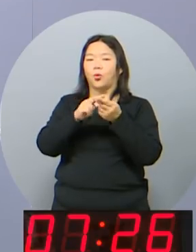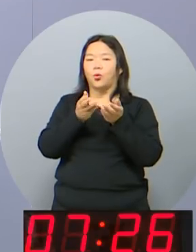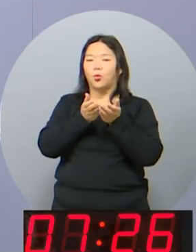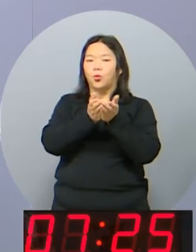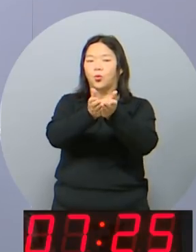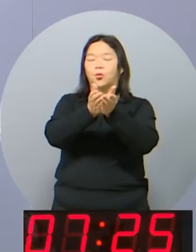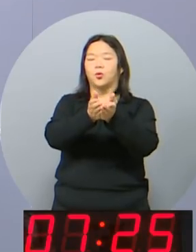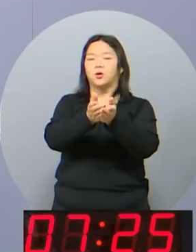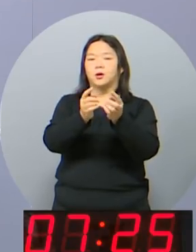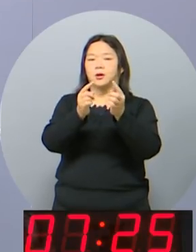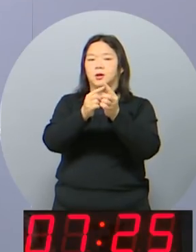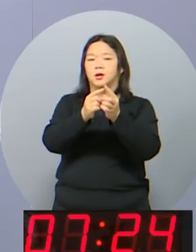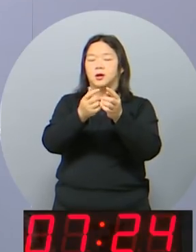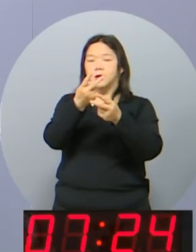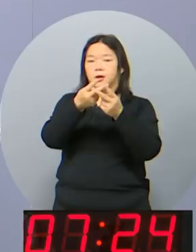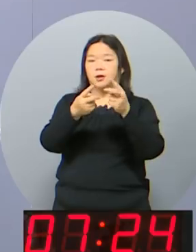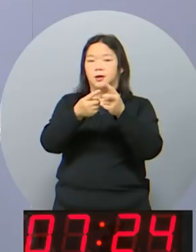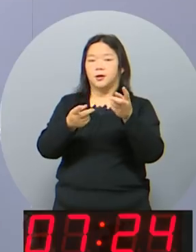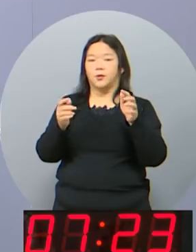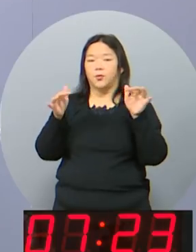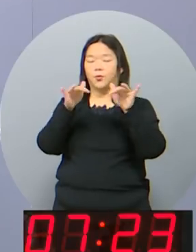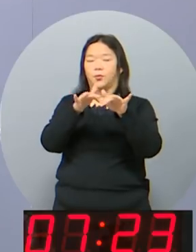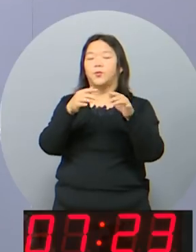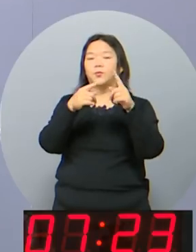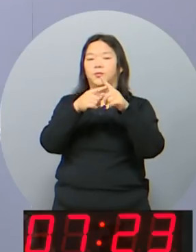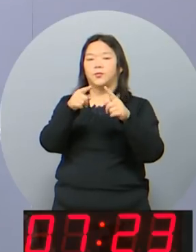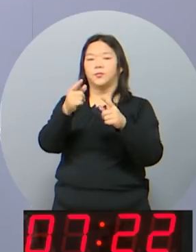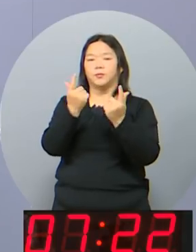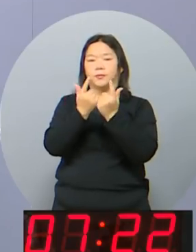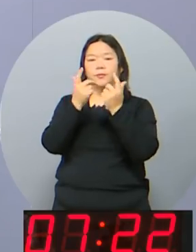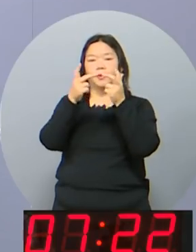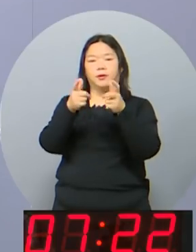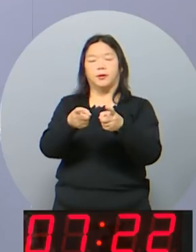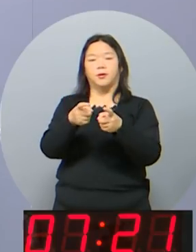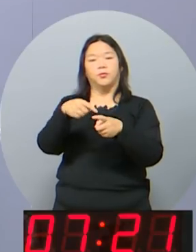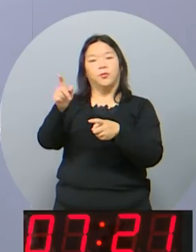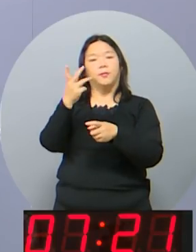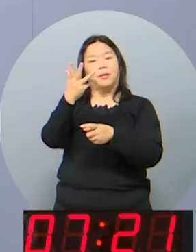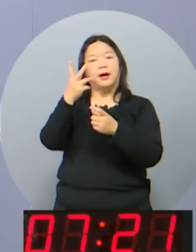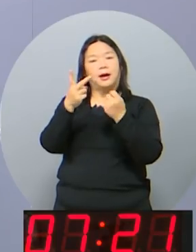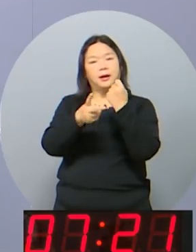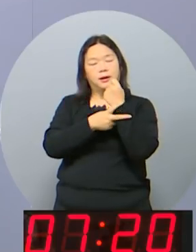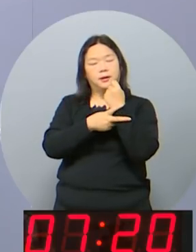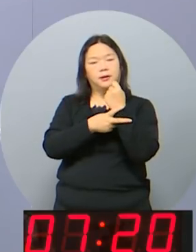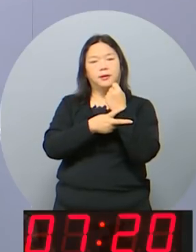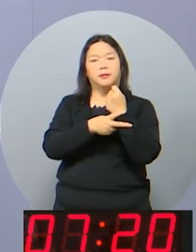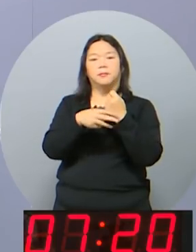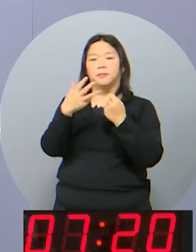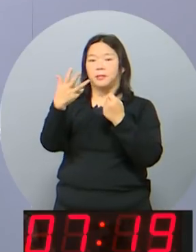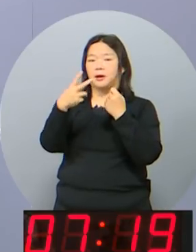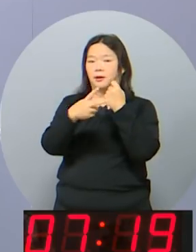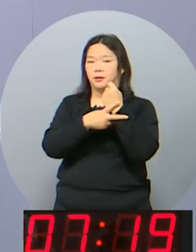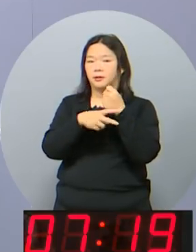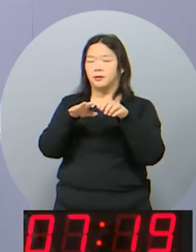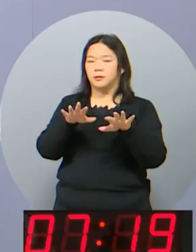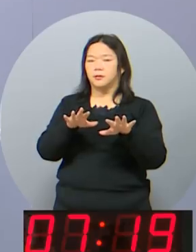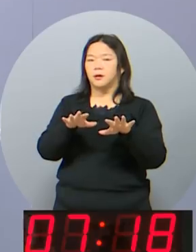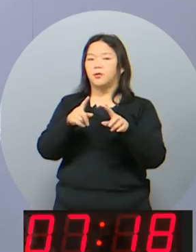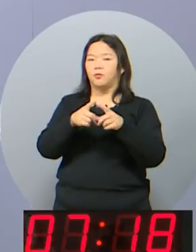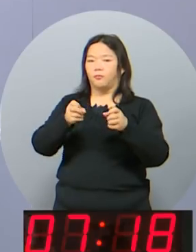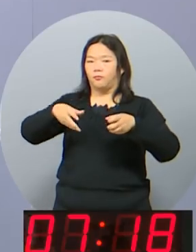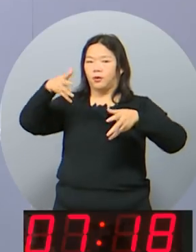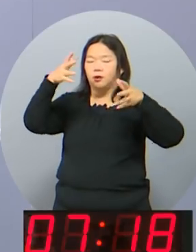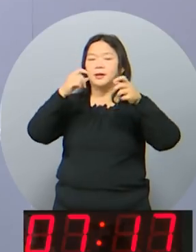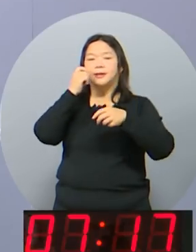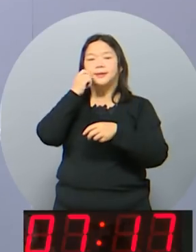人，载客人来我们的巴黎。然后巴黎现在目前也有饭店，喜